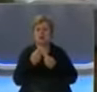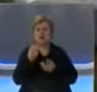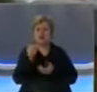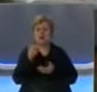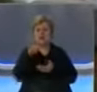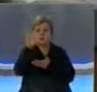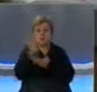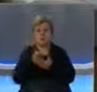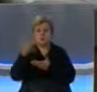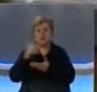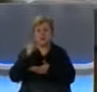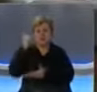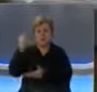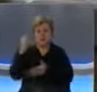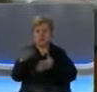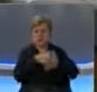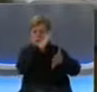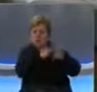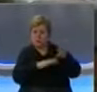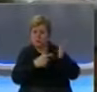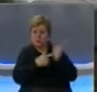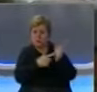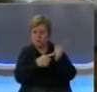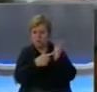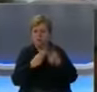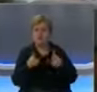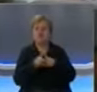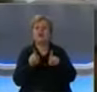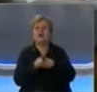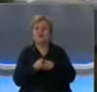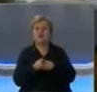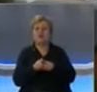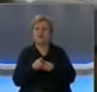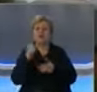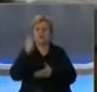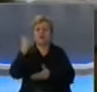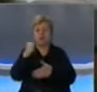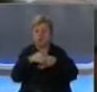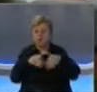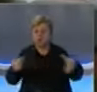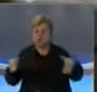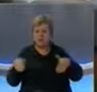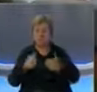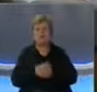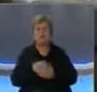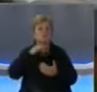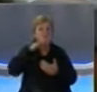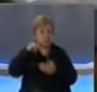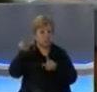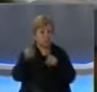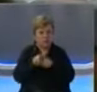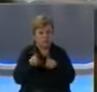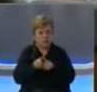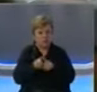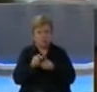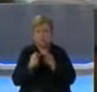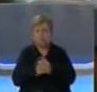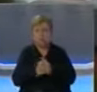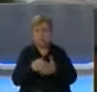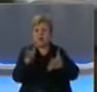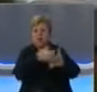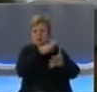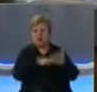grumbulluara të pasqyrohen në tabelat bugjetore, përfshirë këtu edhe mjetet e grumbulluara në pika doganore në veri të Kosovës, por që të pjesa